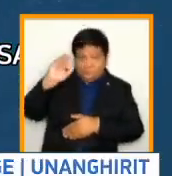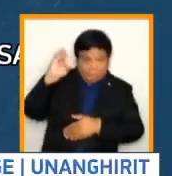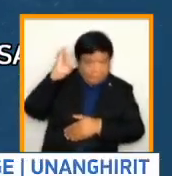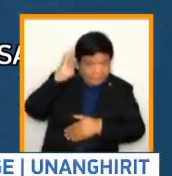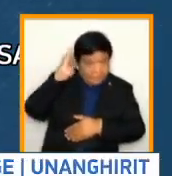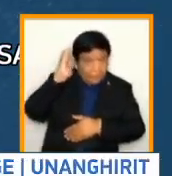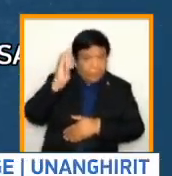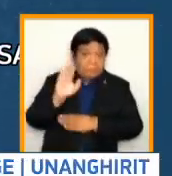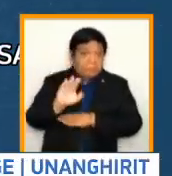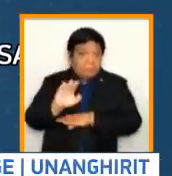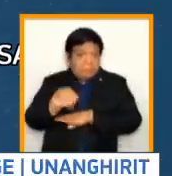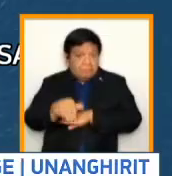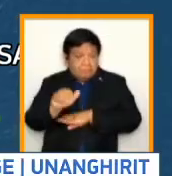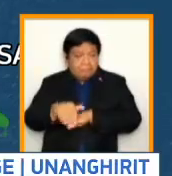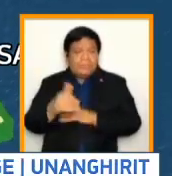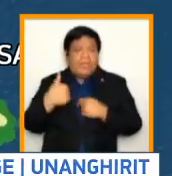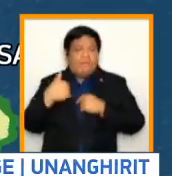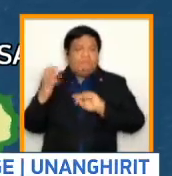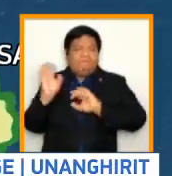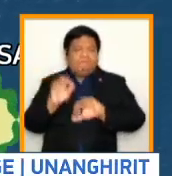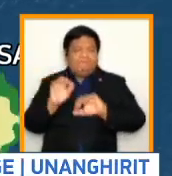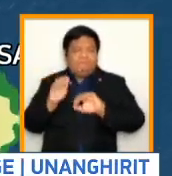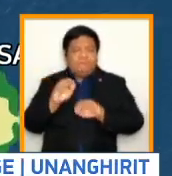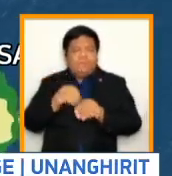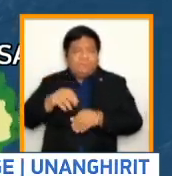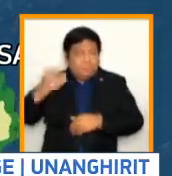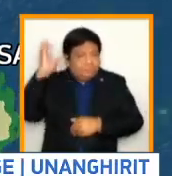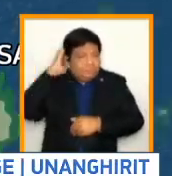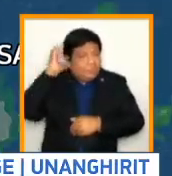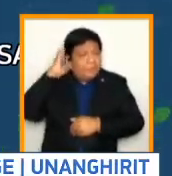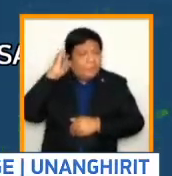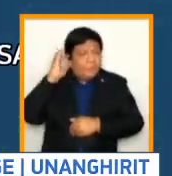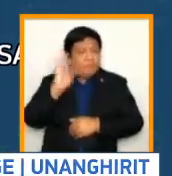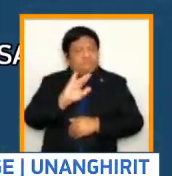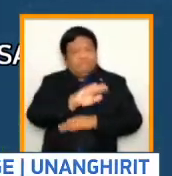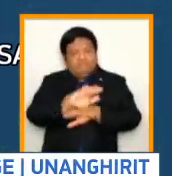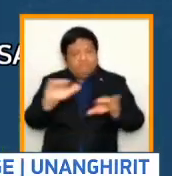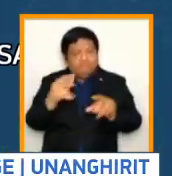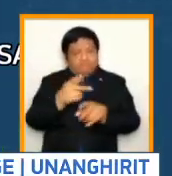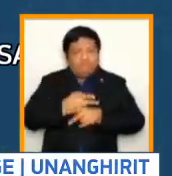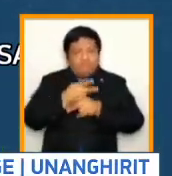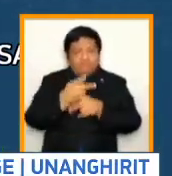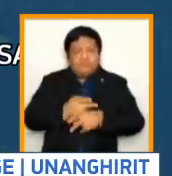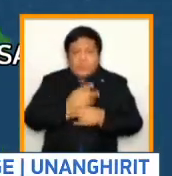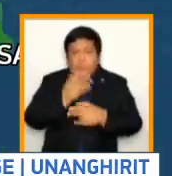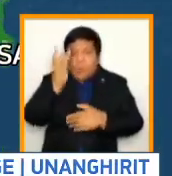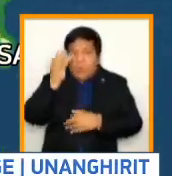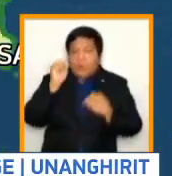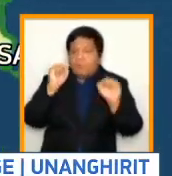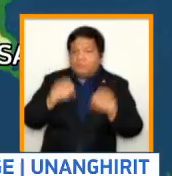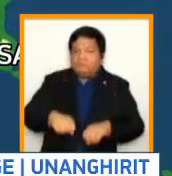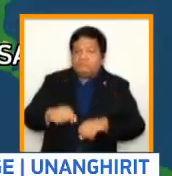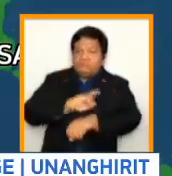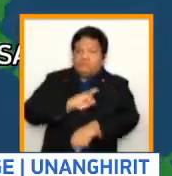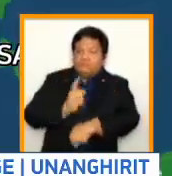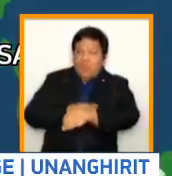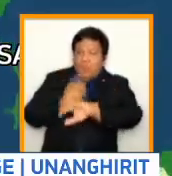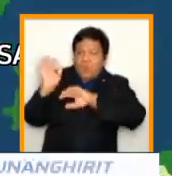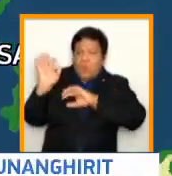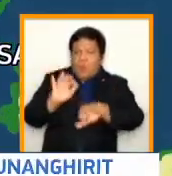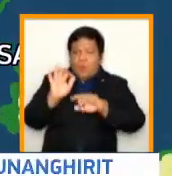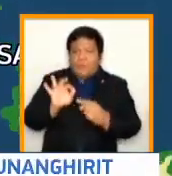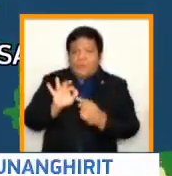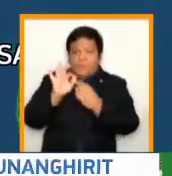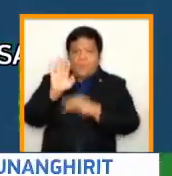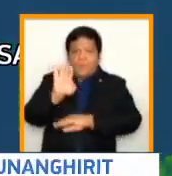sa nalalawing bahagi ng Mindanao. At pinag-iingat po ang mga residente dahil posible ang malalakas na ulan, lalo na sa hapon at gabi.